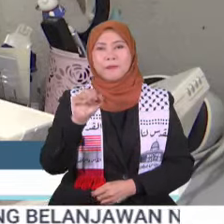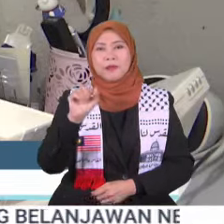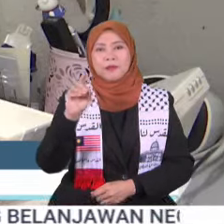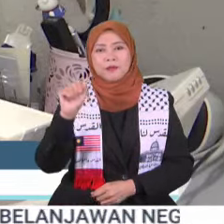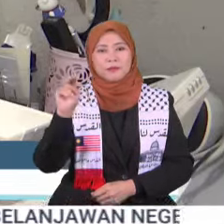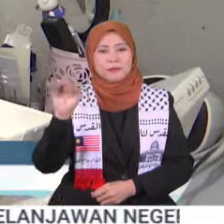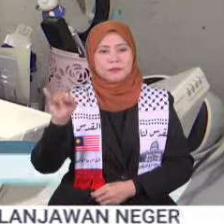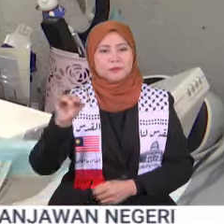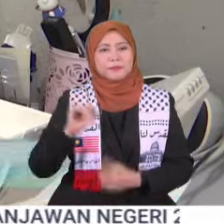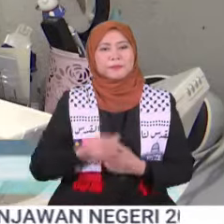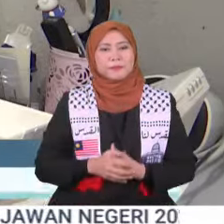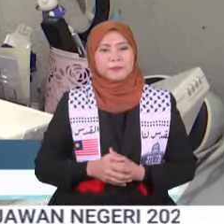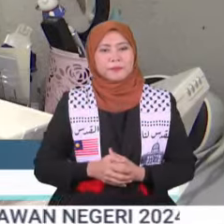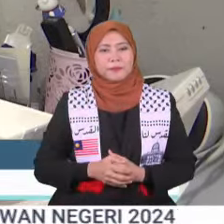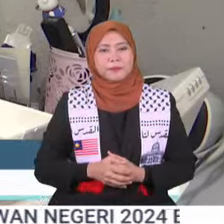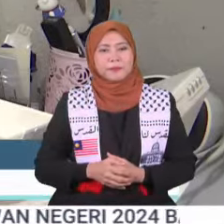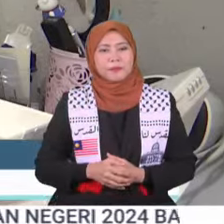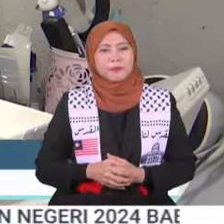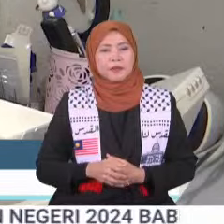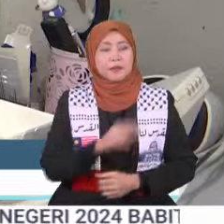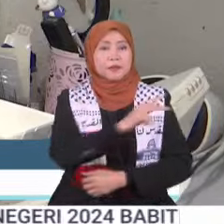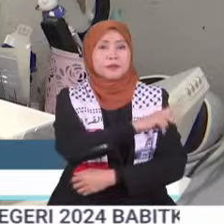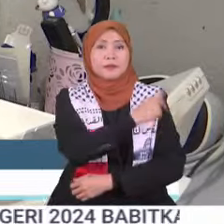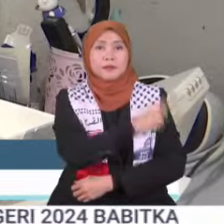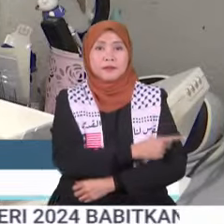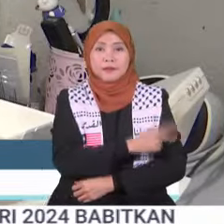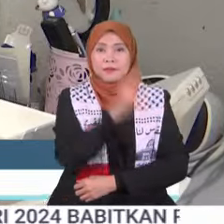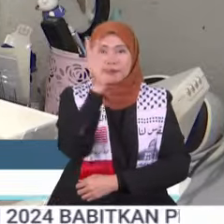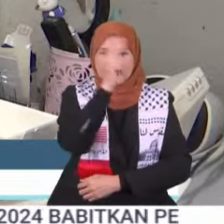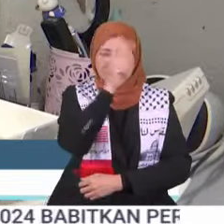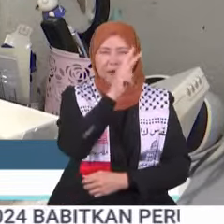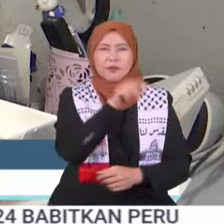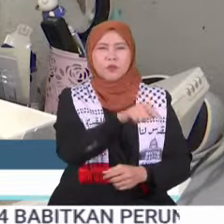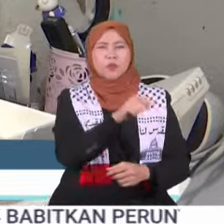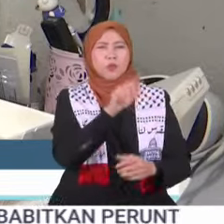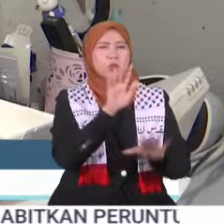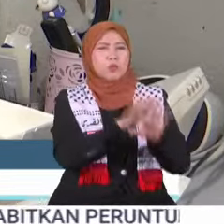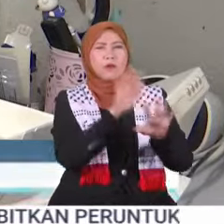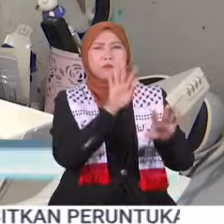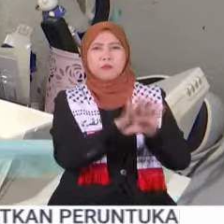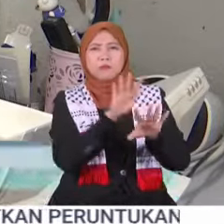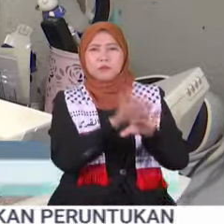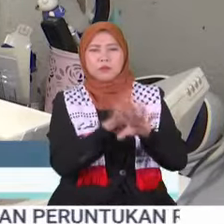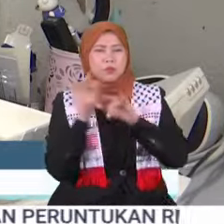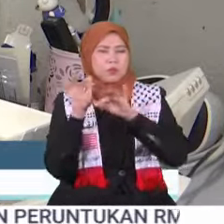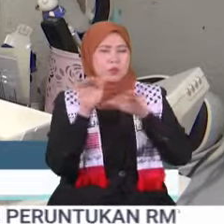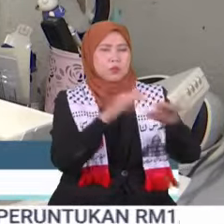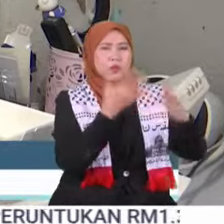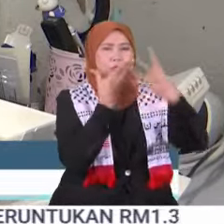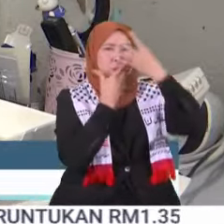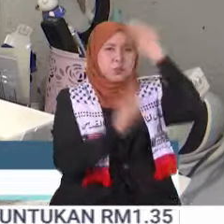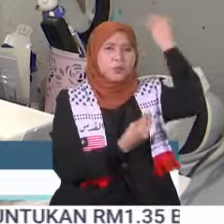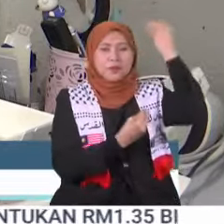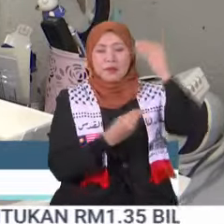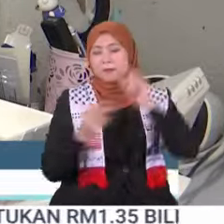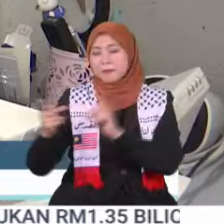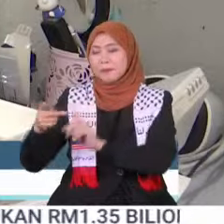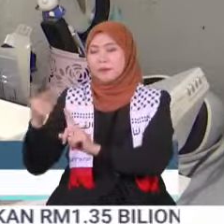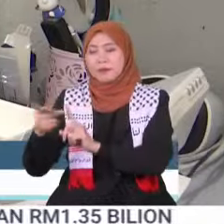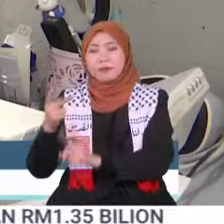Kita tengok di klinik kerajaan, kesesakan, kalau macam di Penang